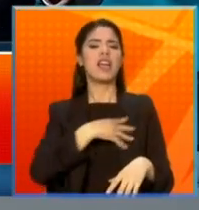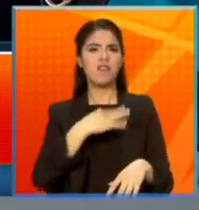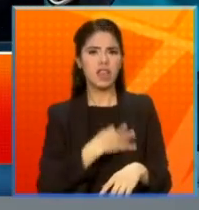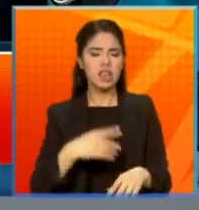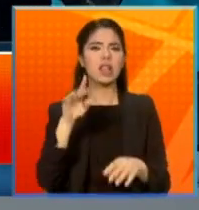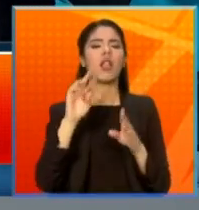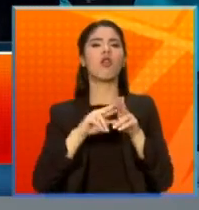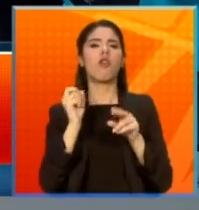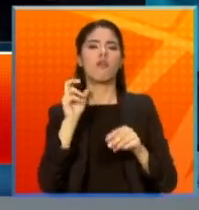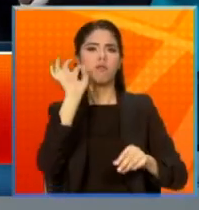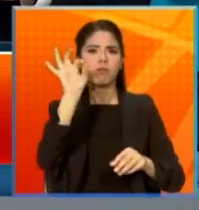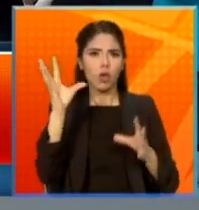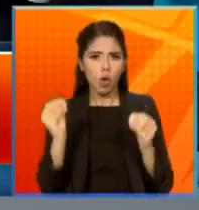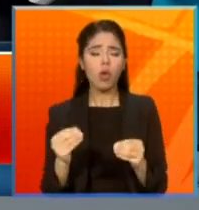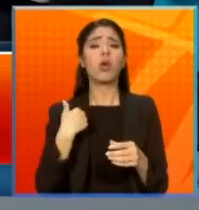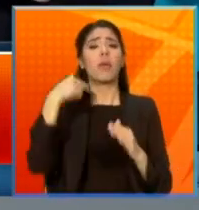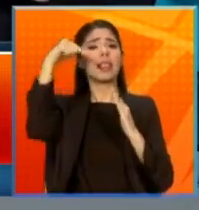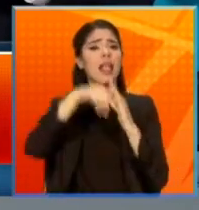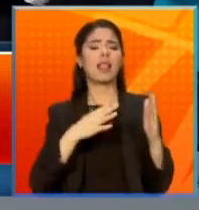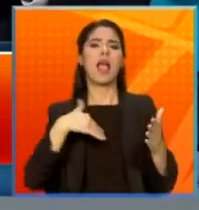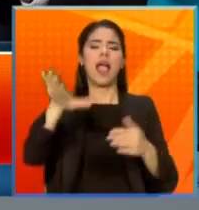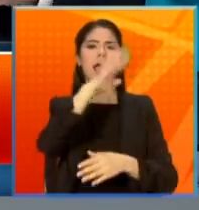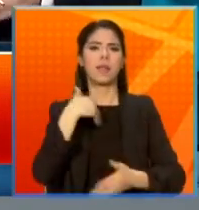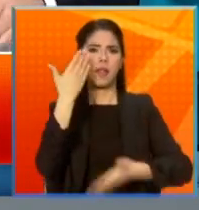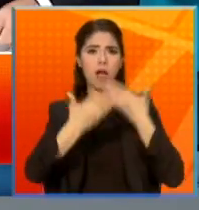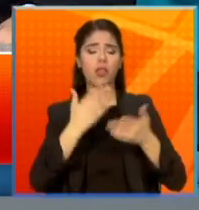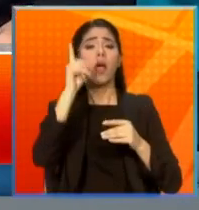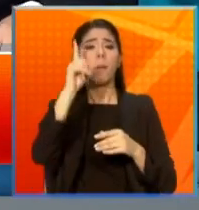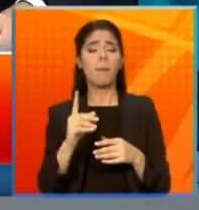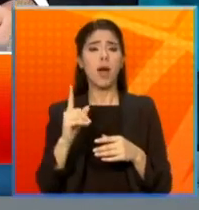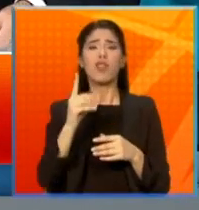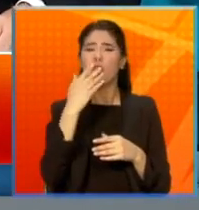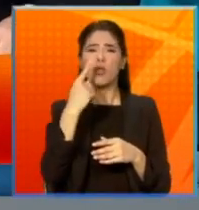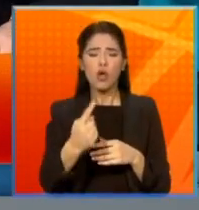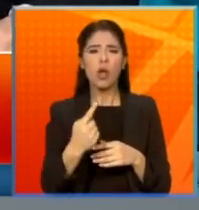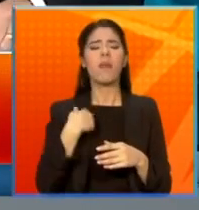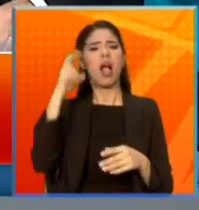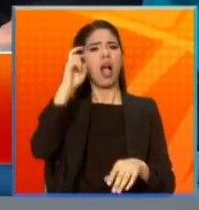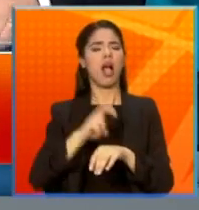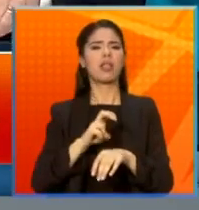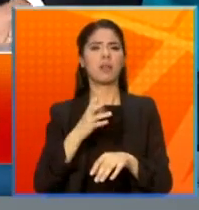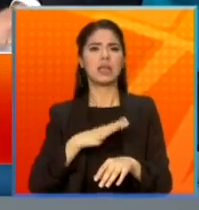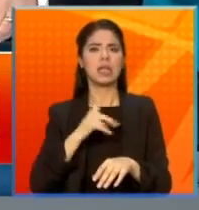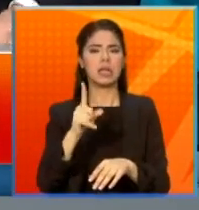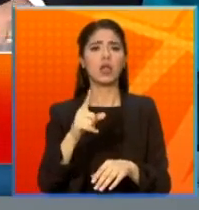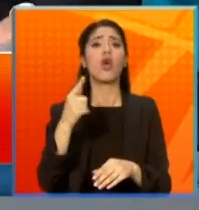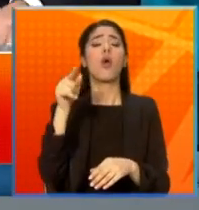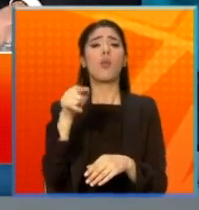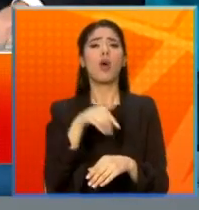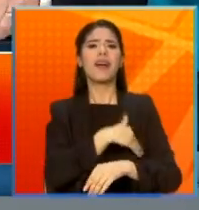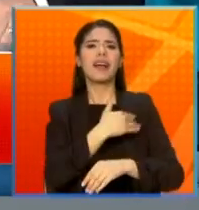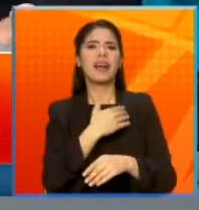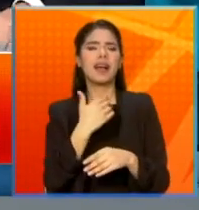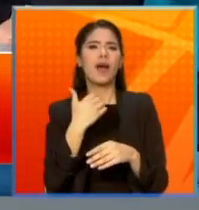zor durumda. Ayrıntıları tek tek aktaracağız ama başta söylediğimizi bir kez daha hatırlatmak gerekiyor. Bizler gibi kamuoyu